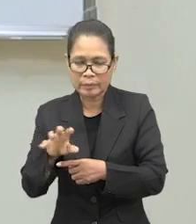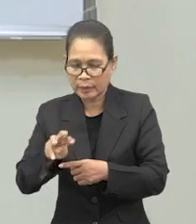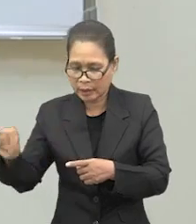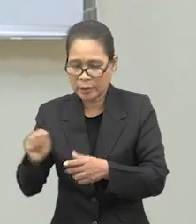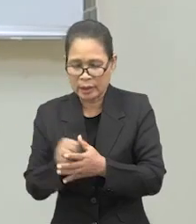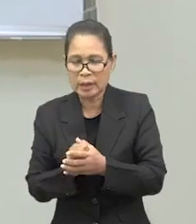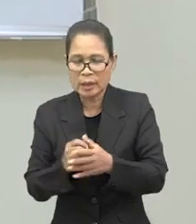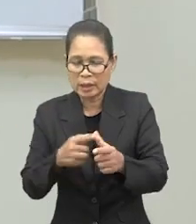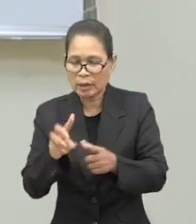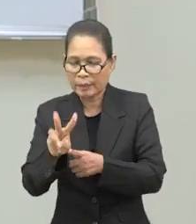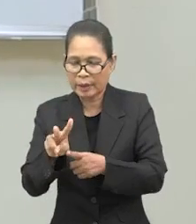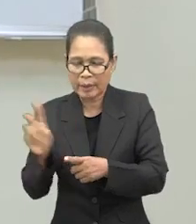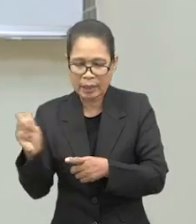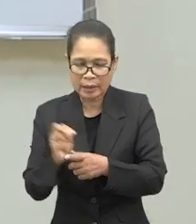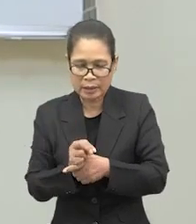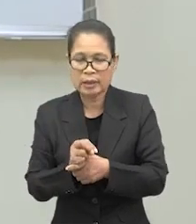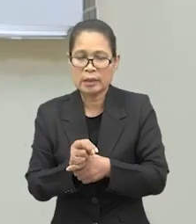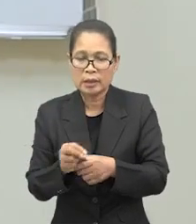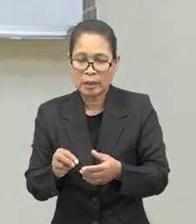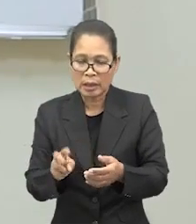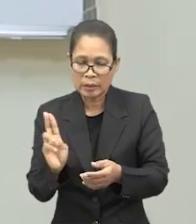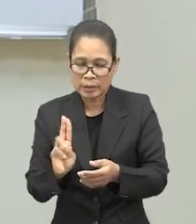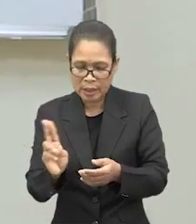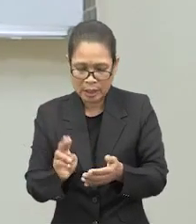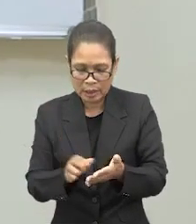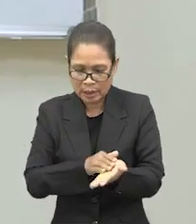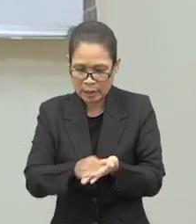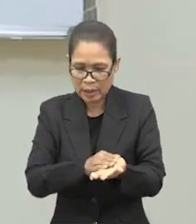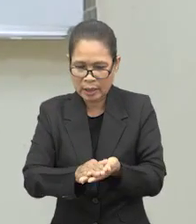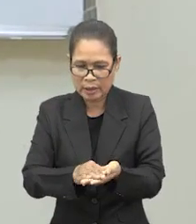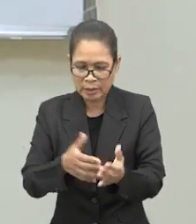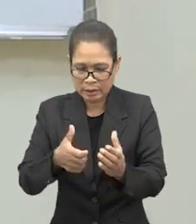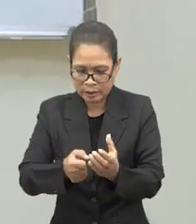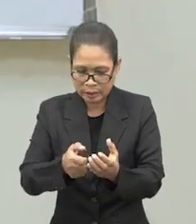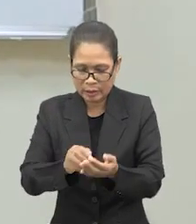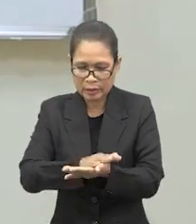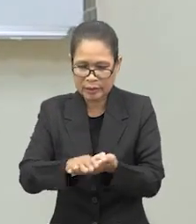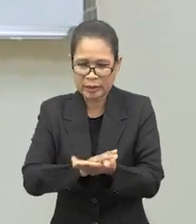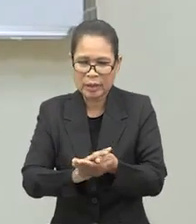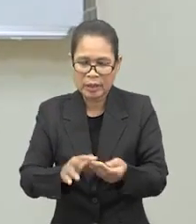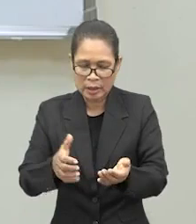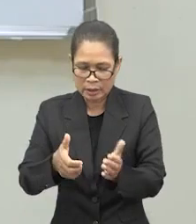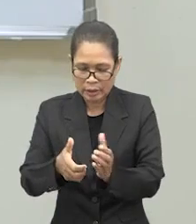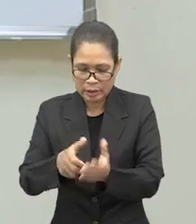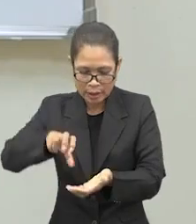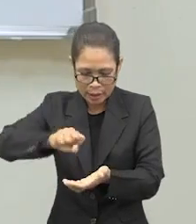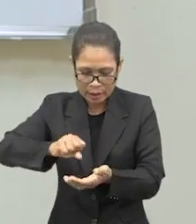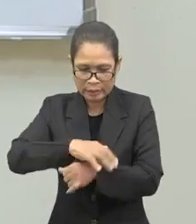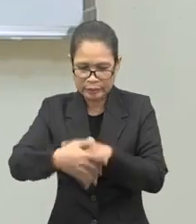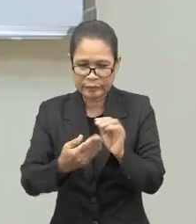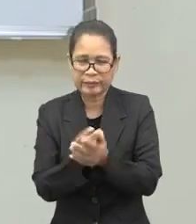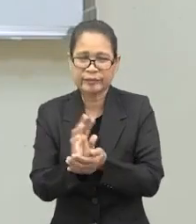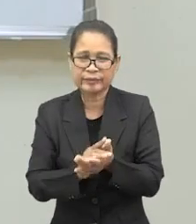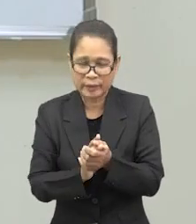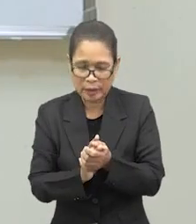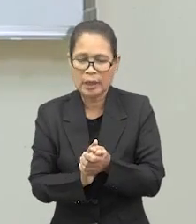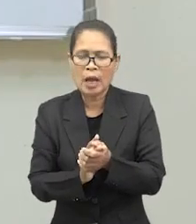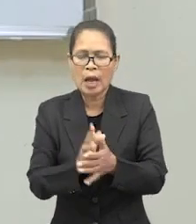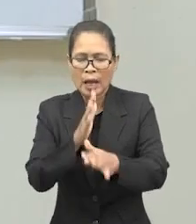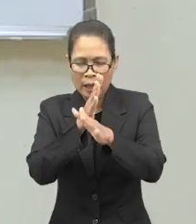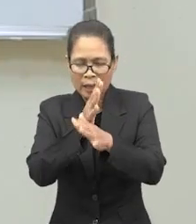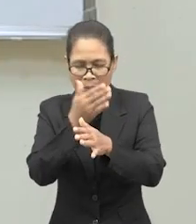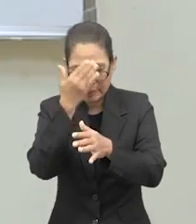cần lát lưu có vì mạch chà con trâu ủ xa liêng đài nâng sợ bú chùm mùi nâng ạc có rưu bùi có